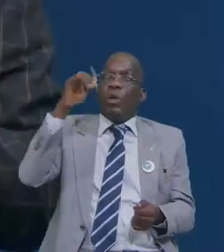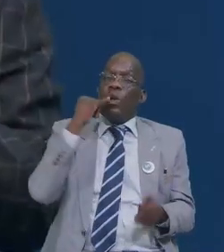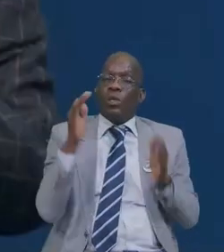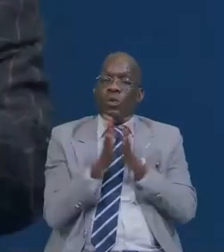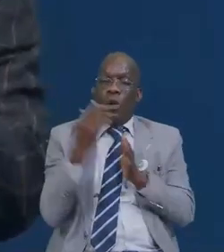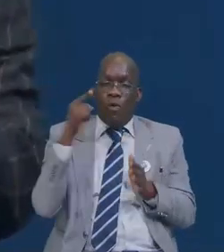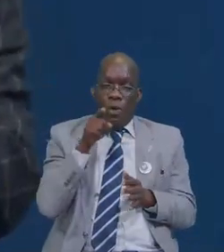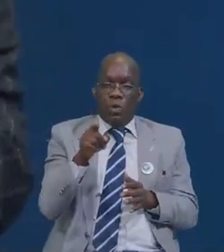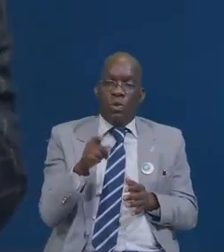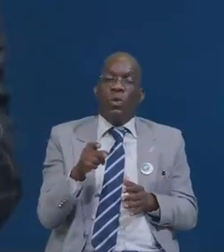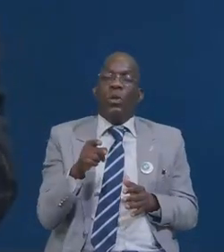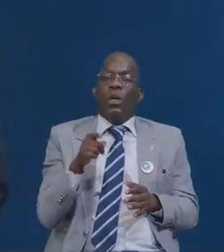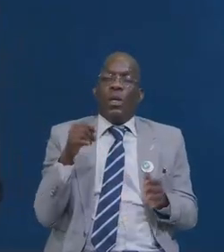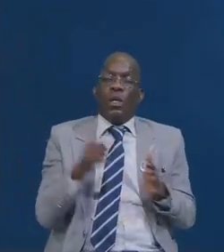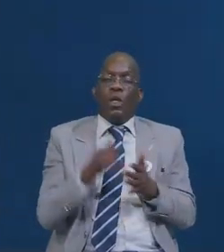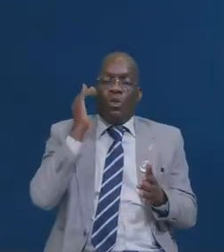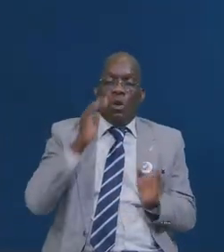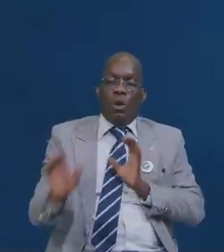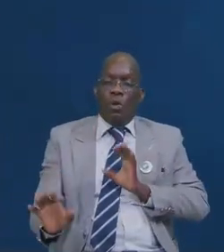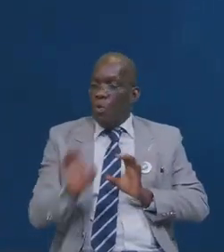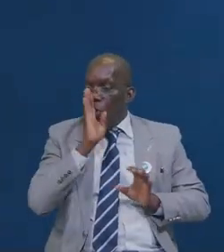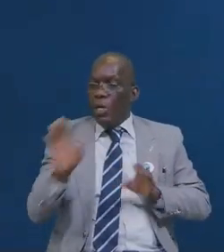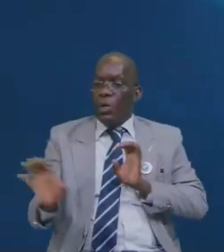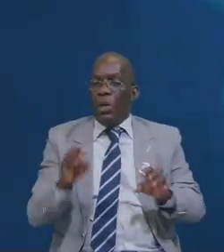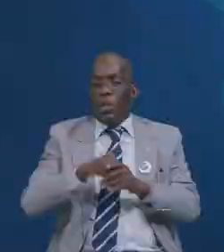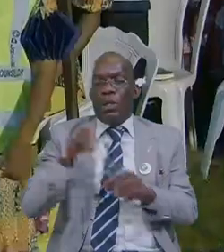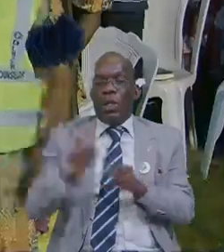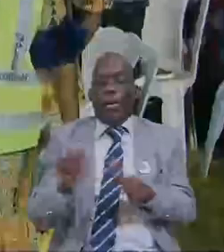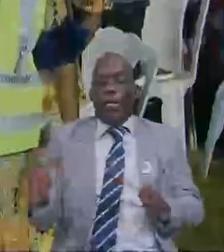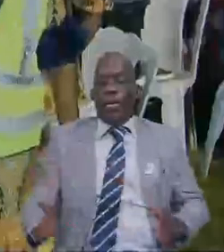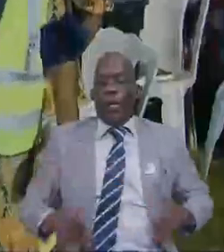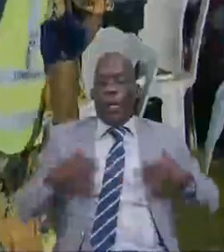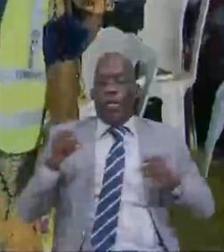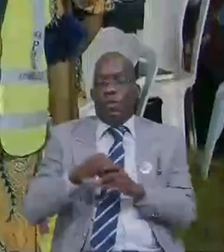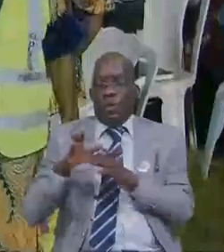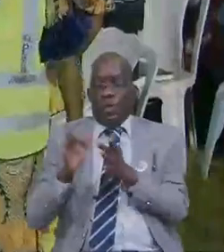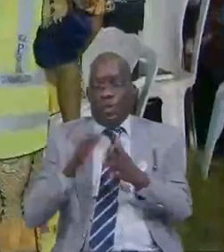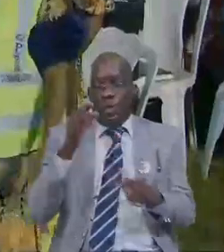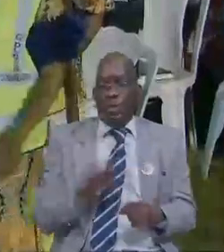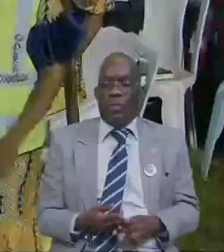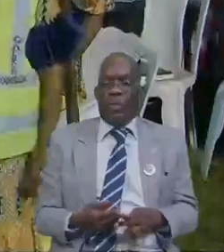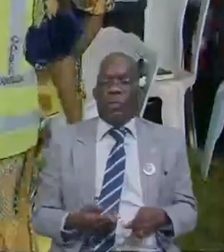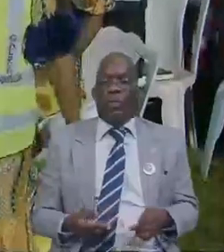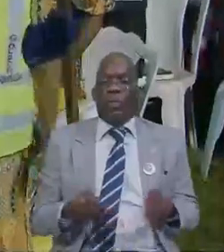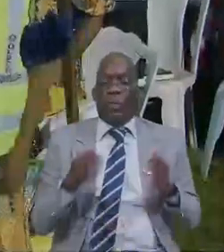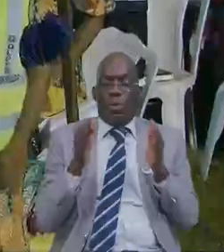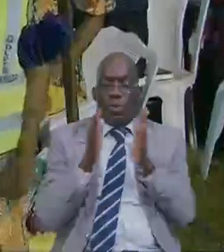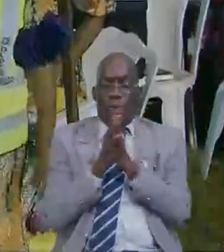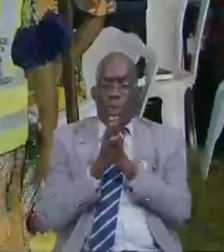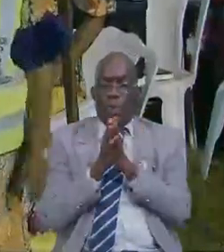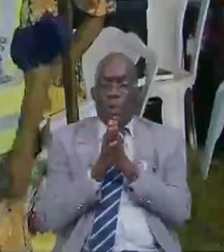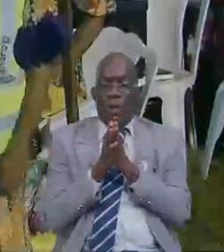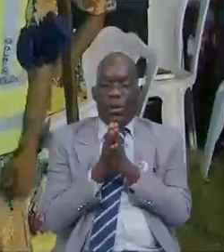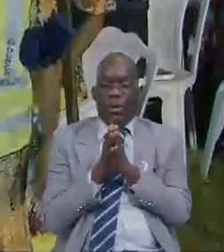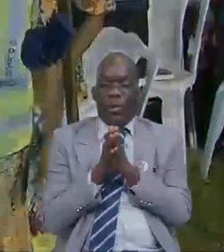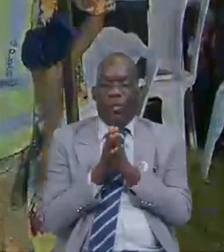toi. Ce sera fait dans chaque vie au nom de Jésus. Les yeux fermés